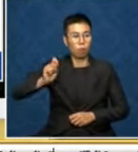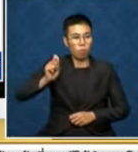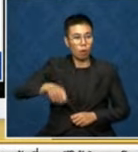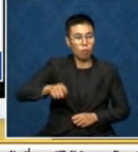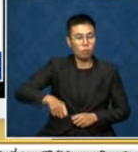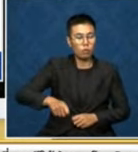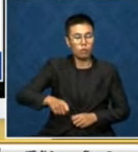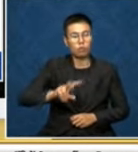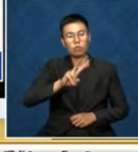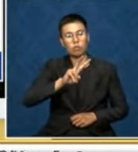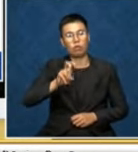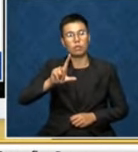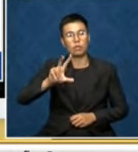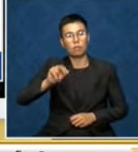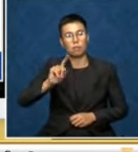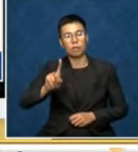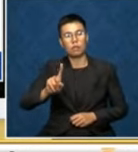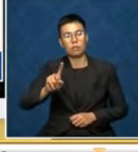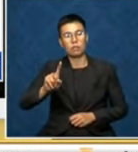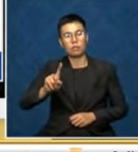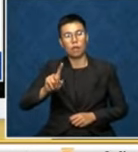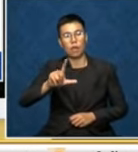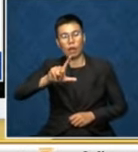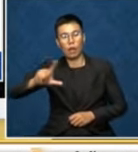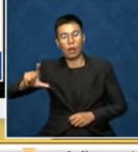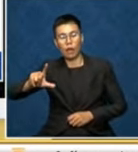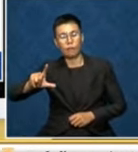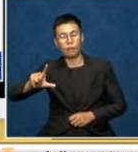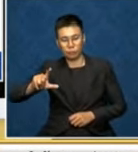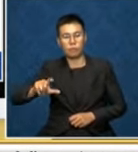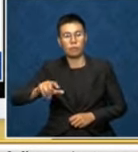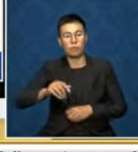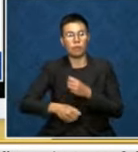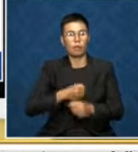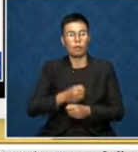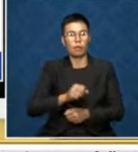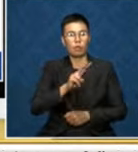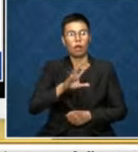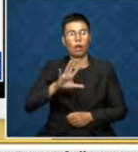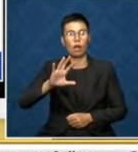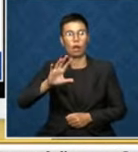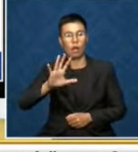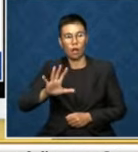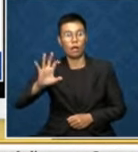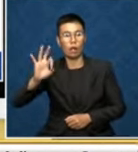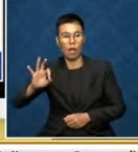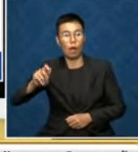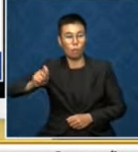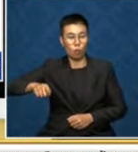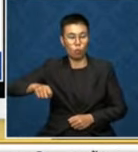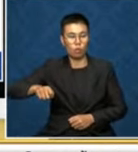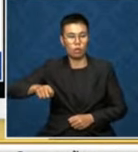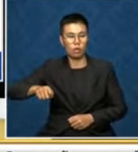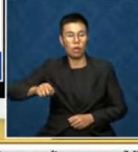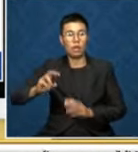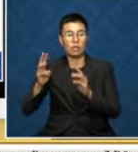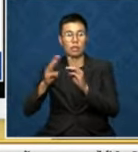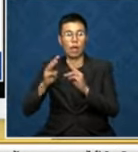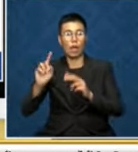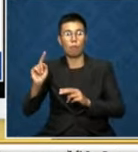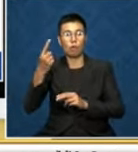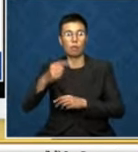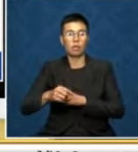231ล้านเริ่มก่อสร้างเมื่อวันที่5พฤศจิกายน2559สิ้นสุดสัญญาวันที่1สิงหา